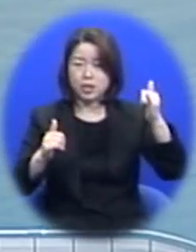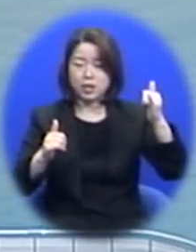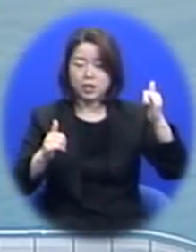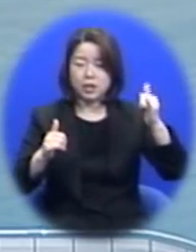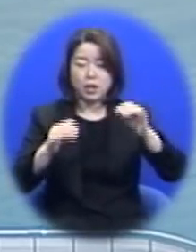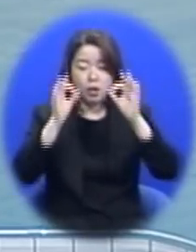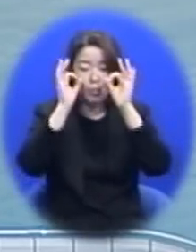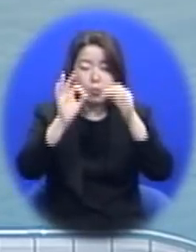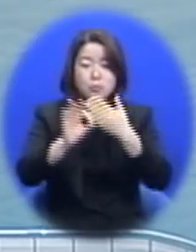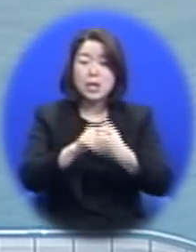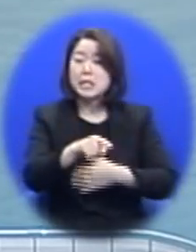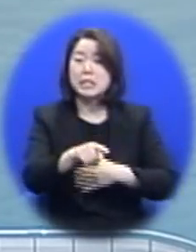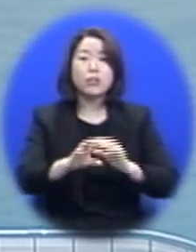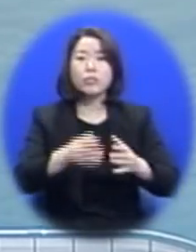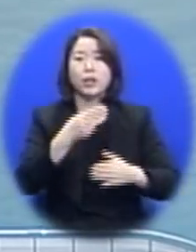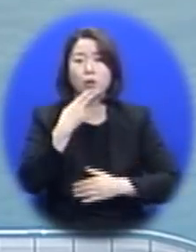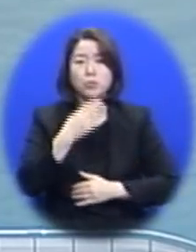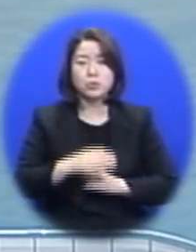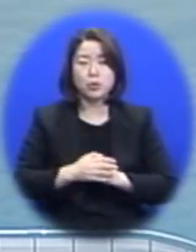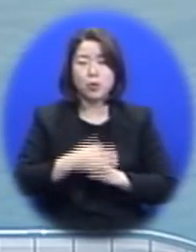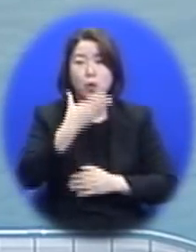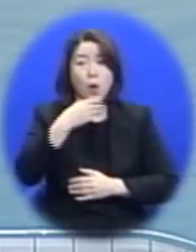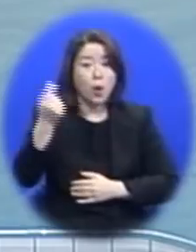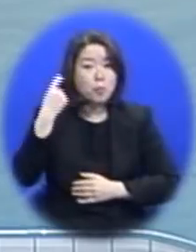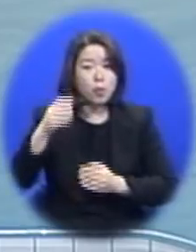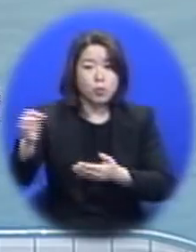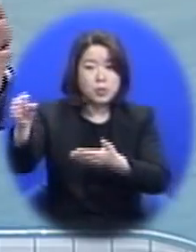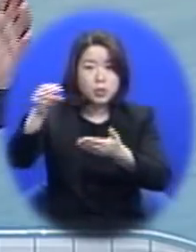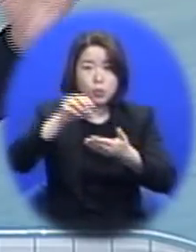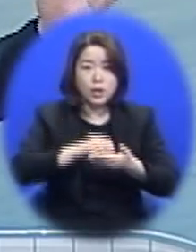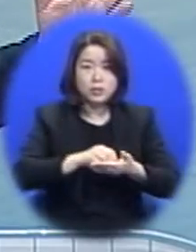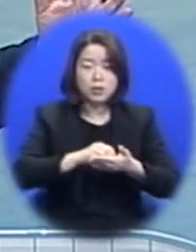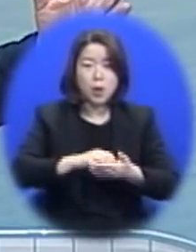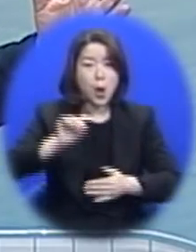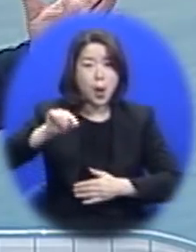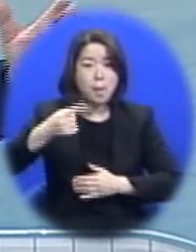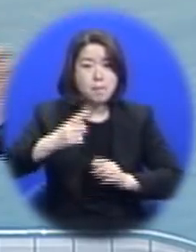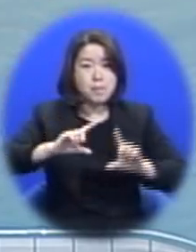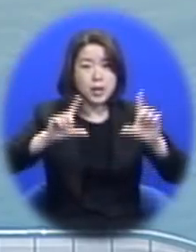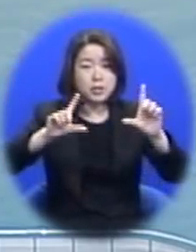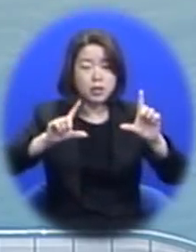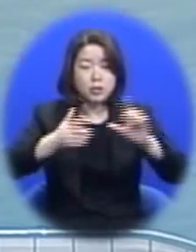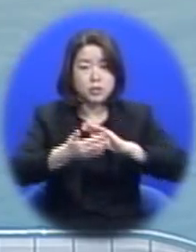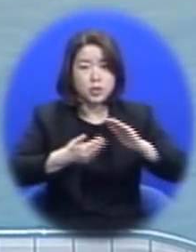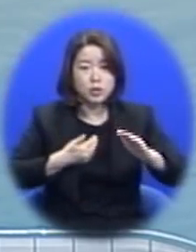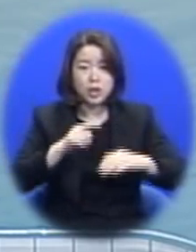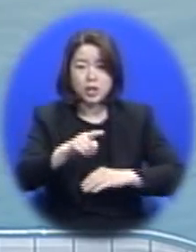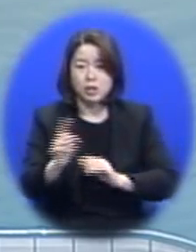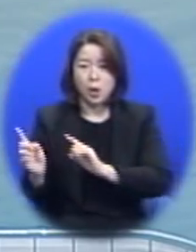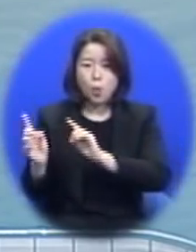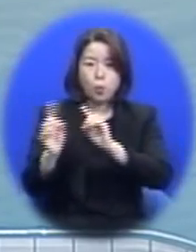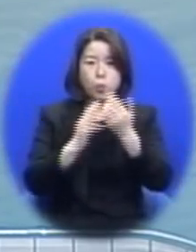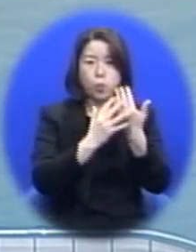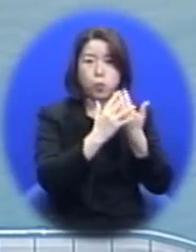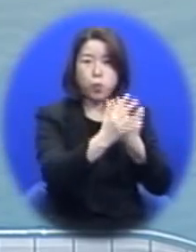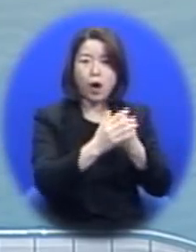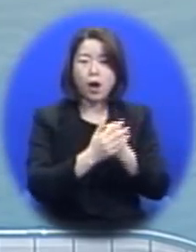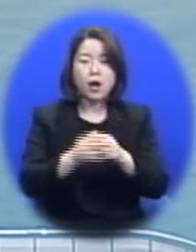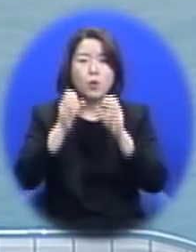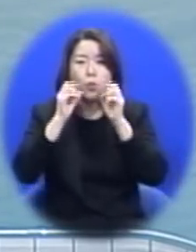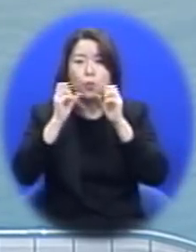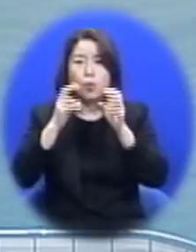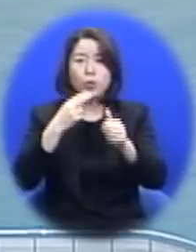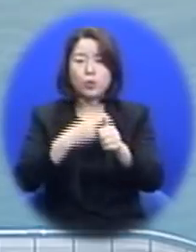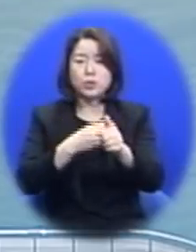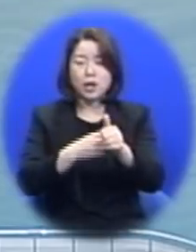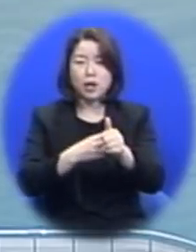복음이 들어와서 100여 년도 안 돼서 이렇게 부흥이 되고 그리고 선교사가 와서 복음을 전해준